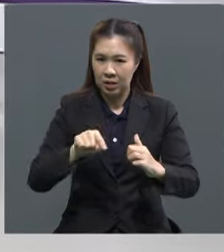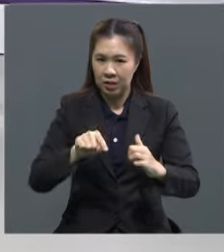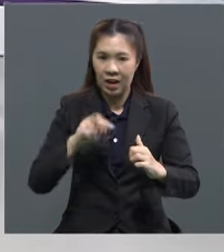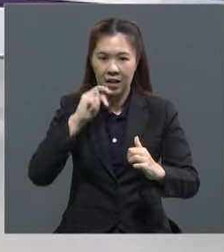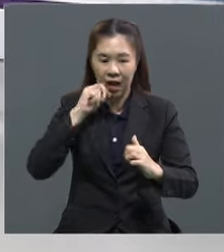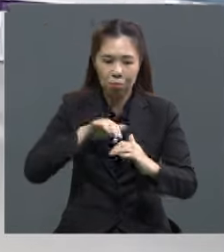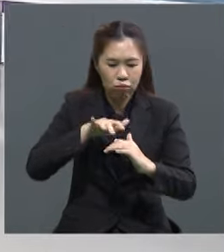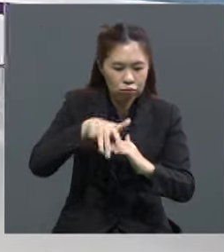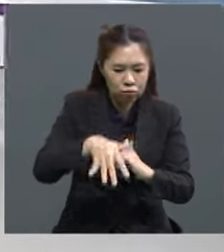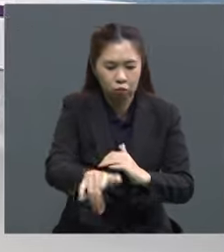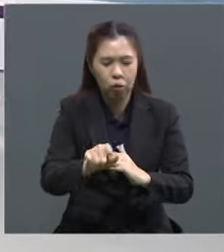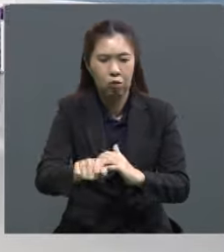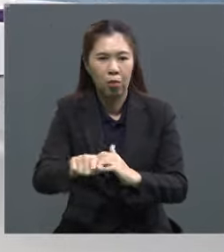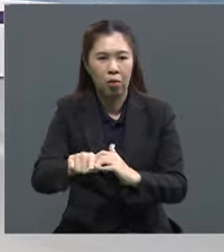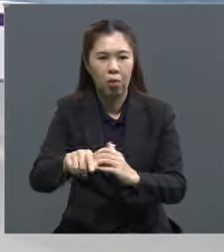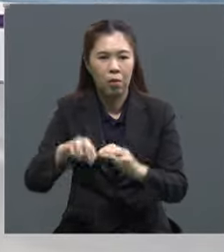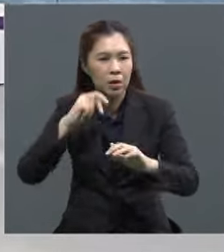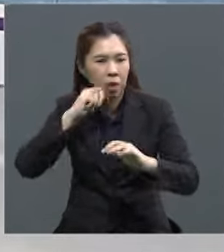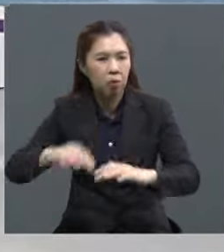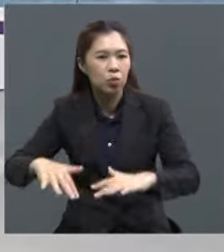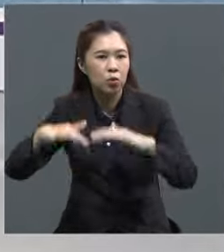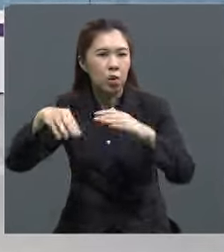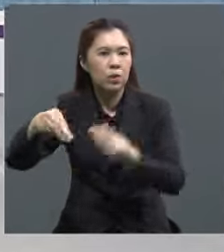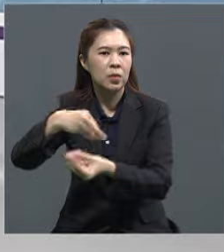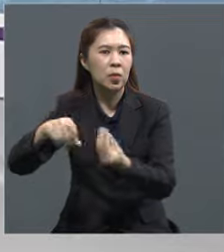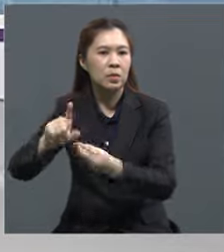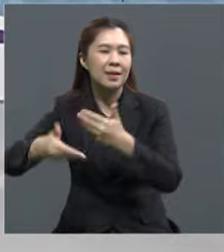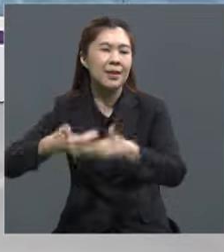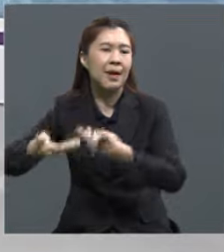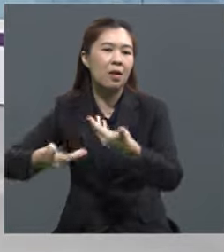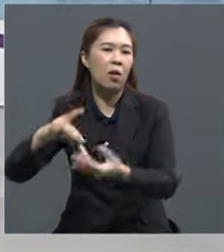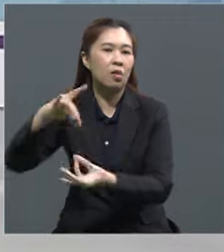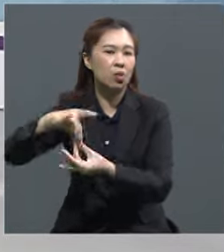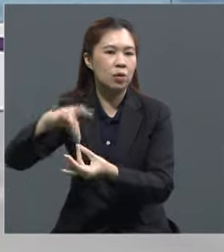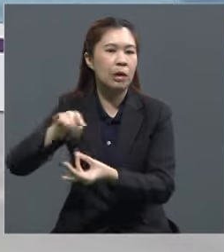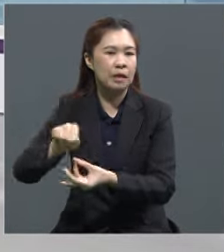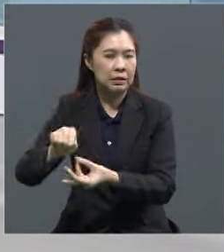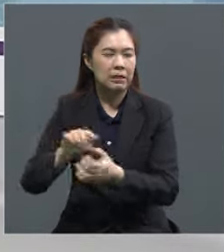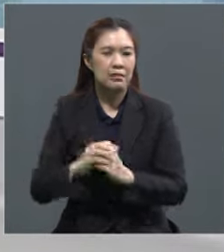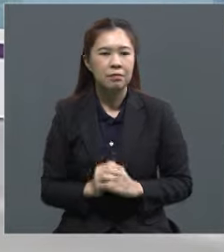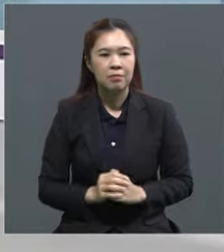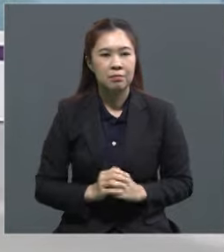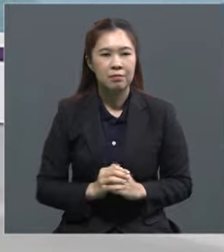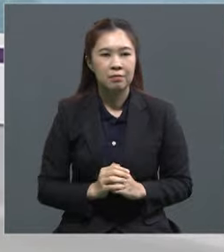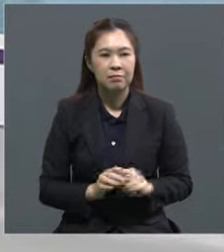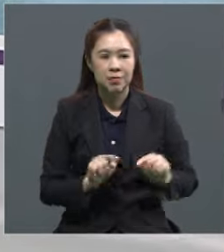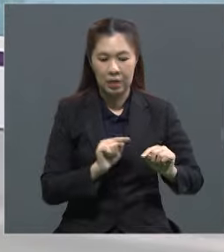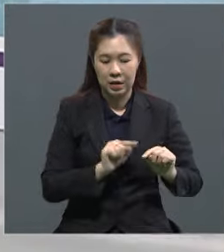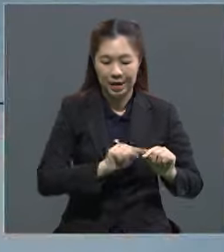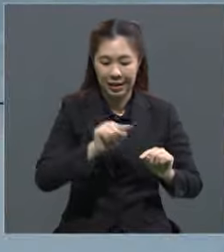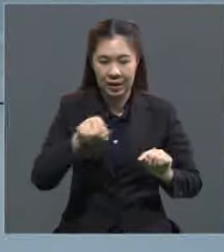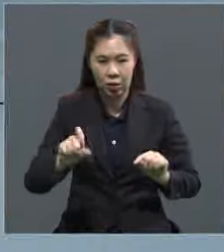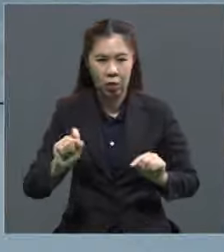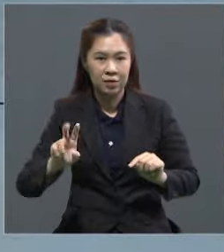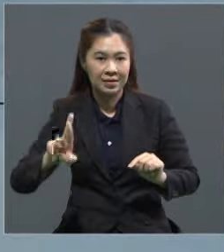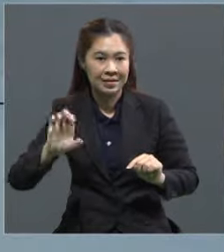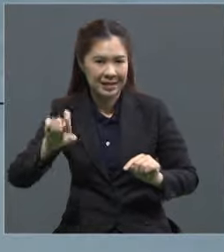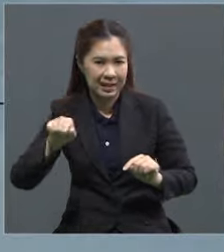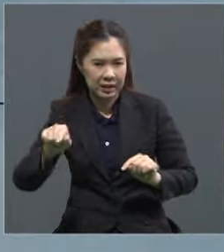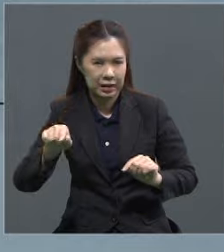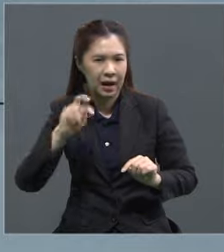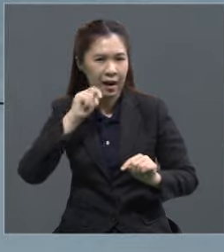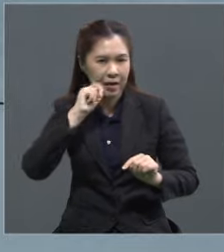ในส่วนของสุขุไทยถูกต้องมั้ยคะถถกน้ำที่มันมาวันเนี้ย 1,700ลูบาทเมต่อวินาทีจากวังชิ้นแพร่มาที่ศรีสัชนาลัยมันจะ